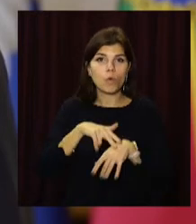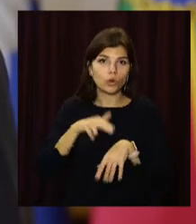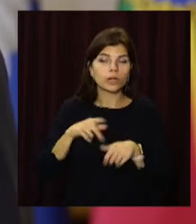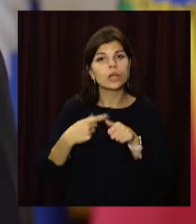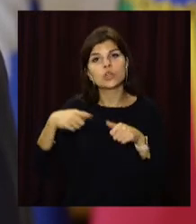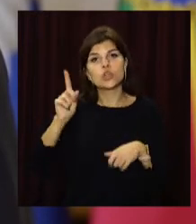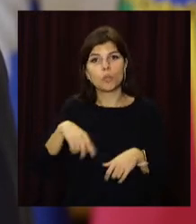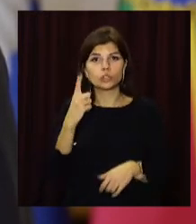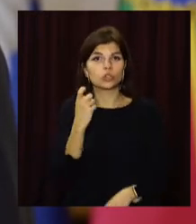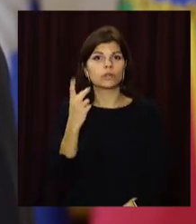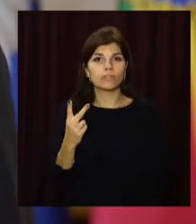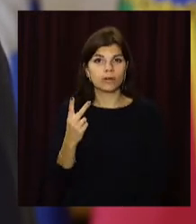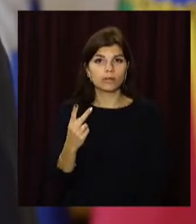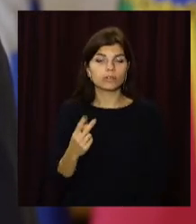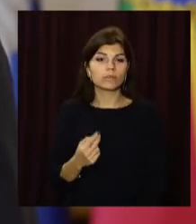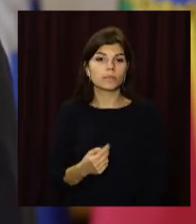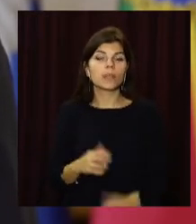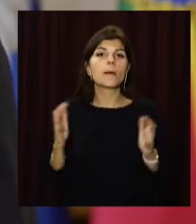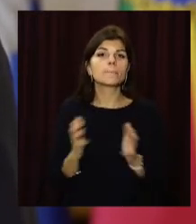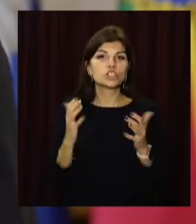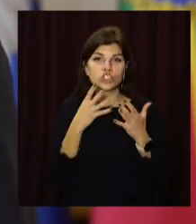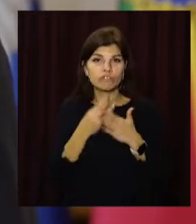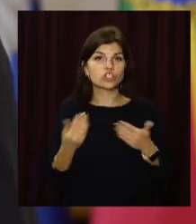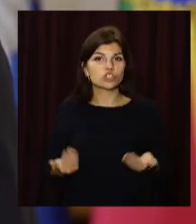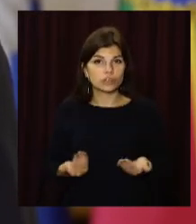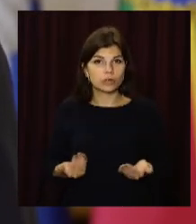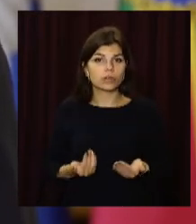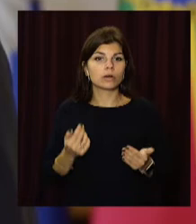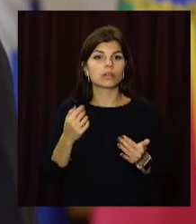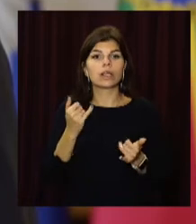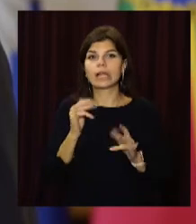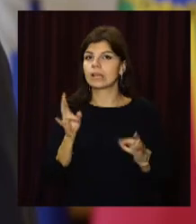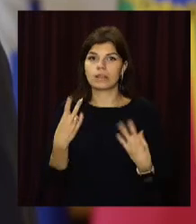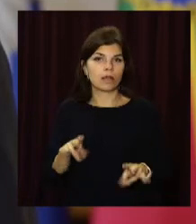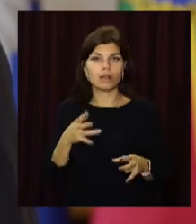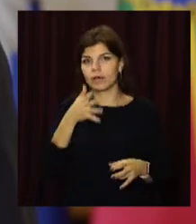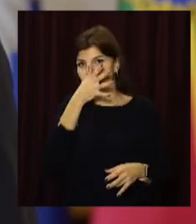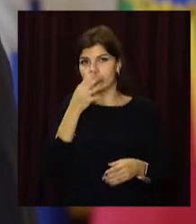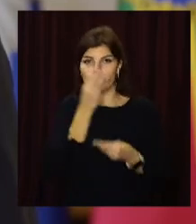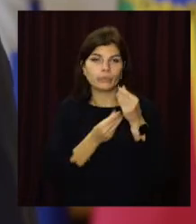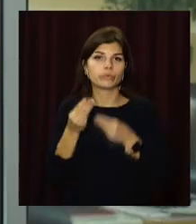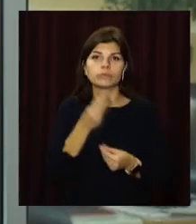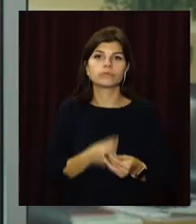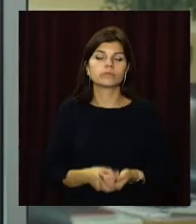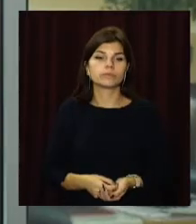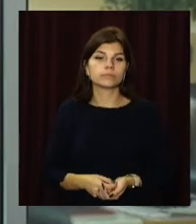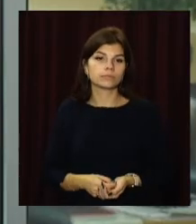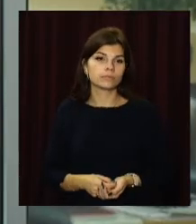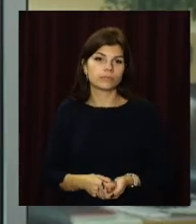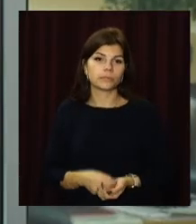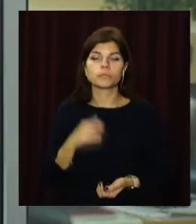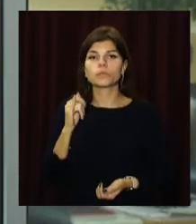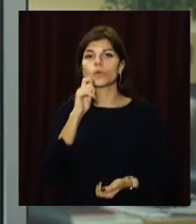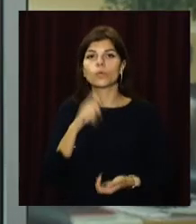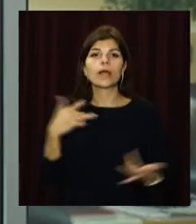за номером 102. Бережіть своє життя і не розмінюйте його на підробки. У Дніпрі